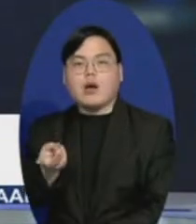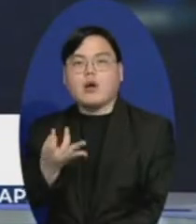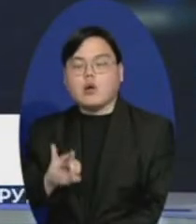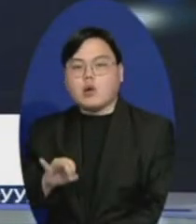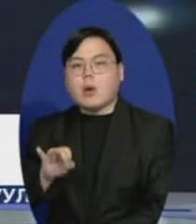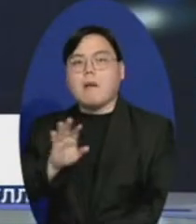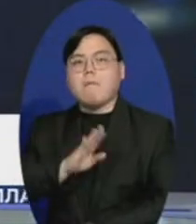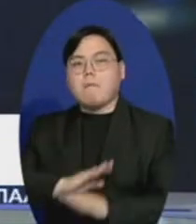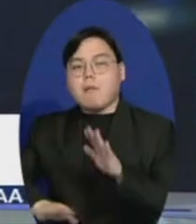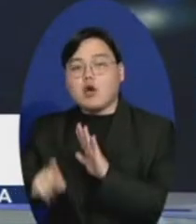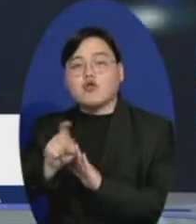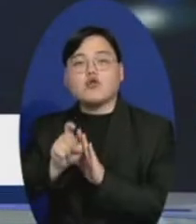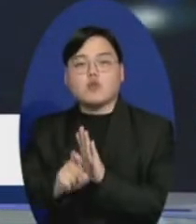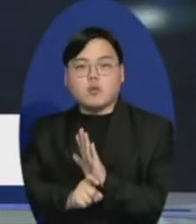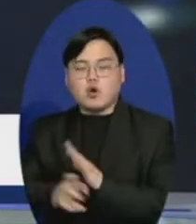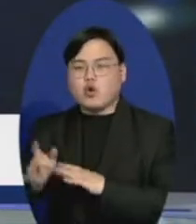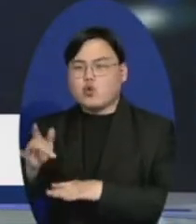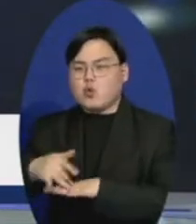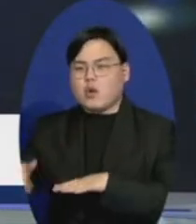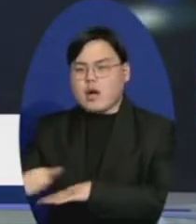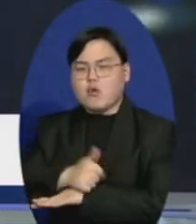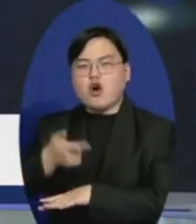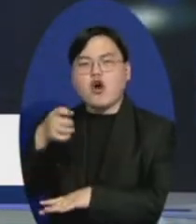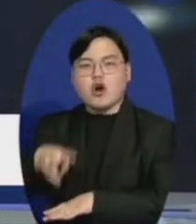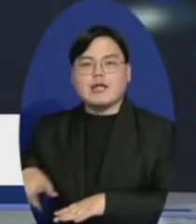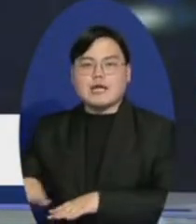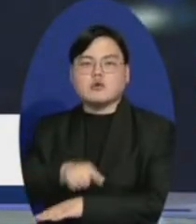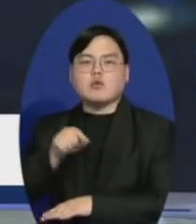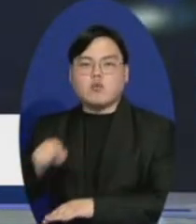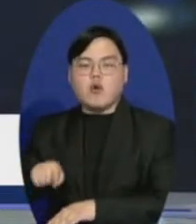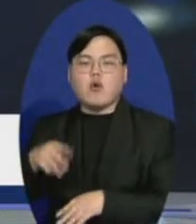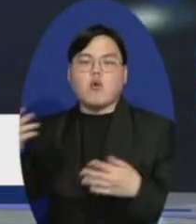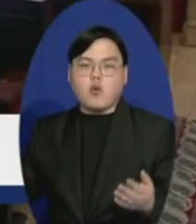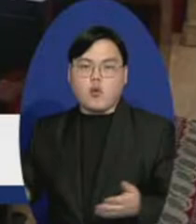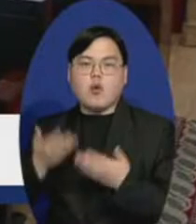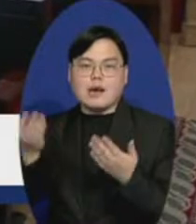хөдөлгөөнд Төвөмг гол түшиц газар болон хөгжихийг уриалж байна.